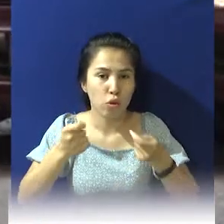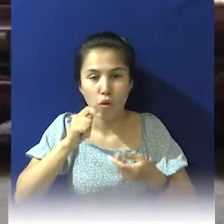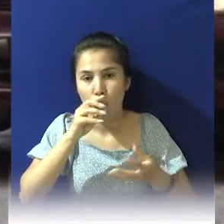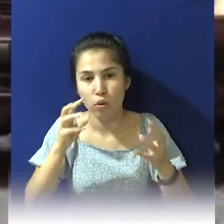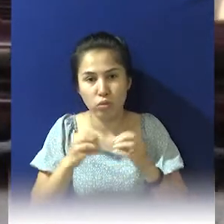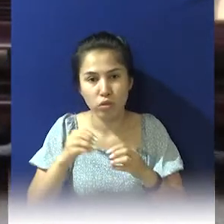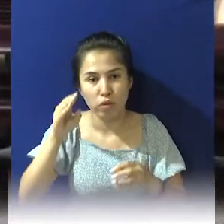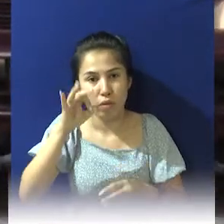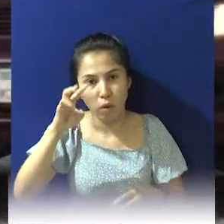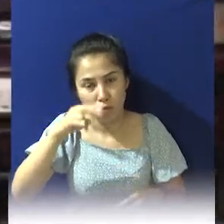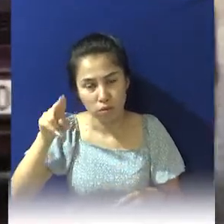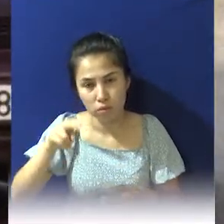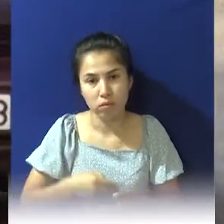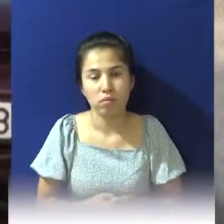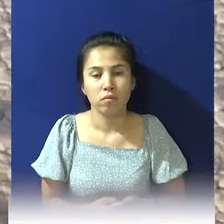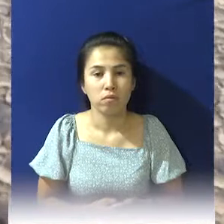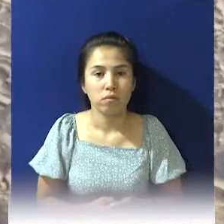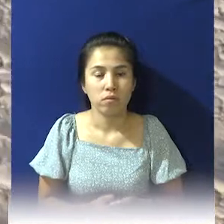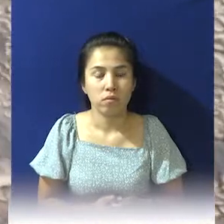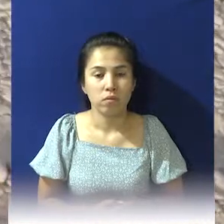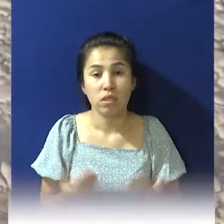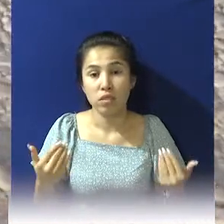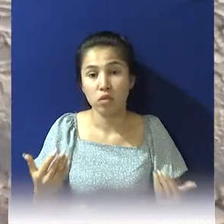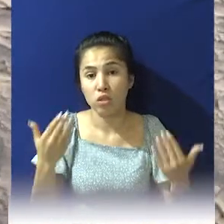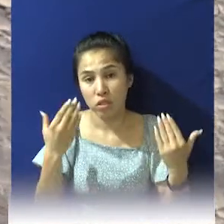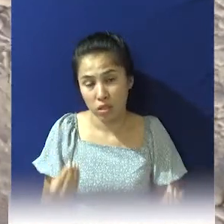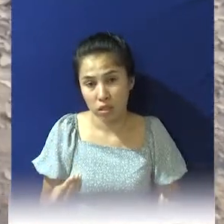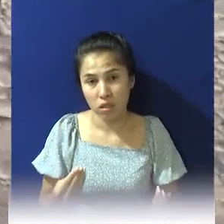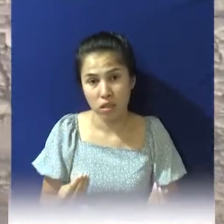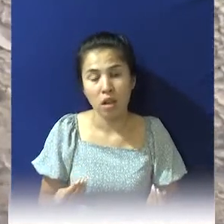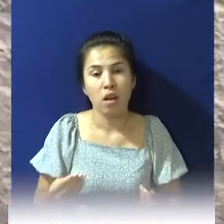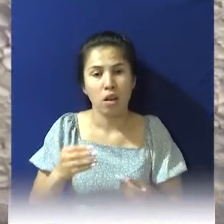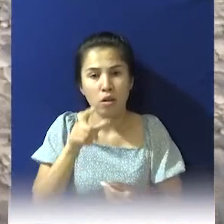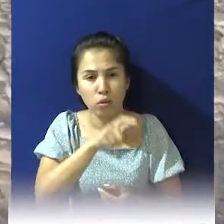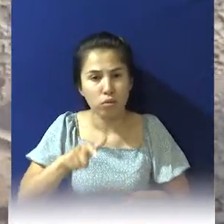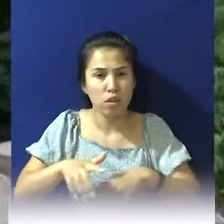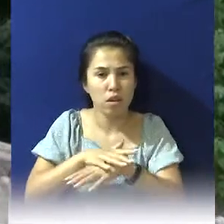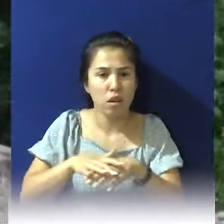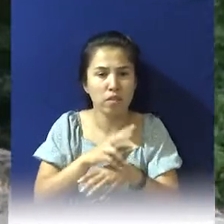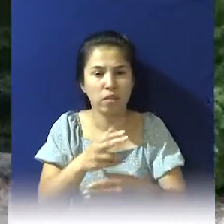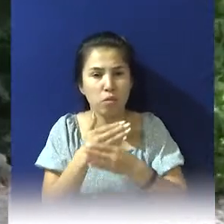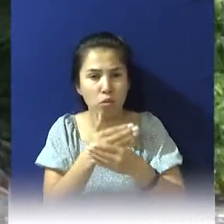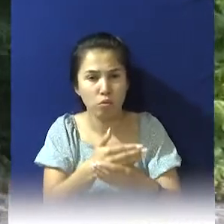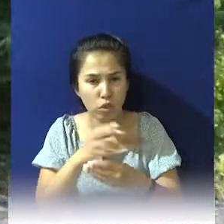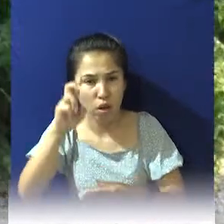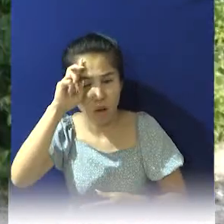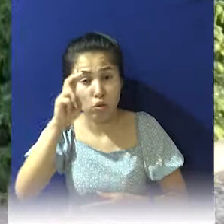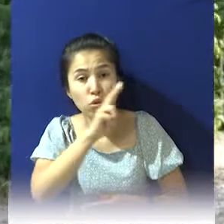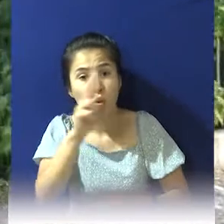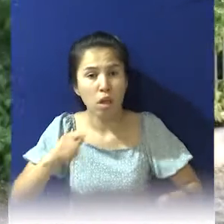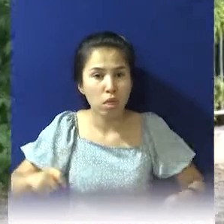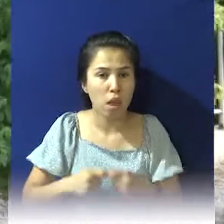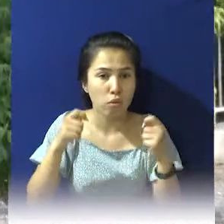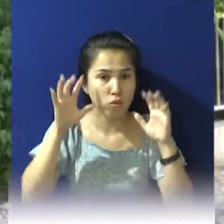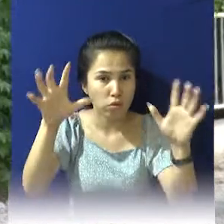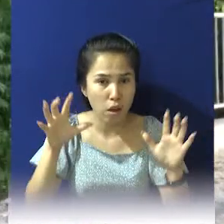дождями. Года 4 назад здесь ремонтировали теплотрассу, потом наспех засыпали. Так с тех пор и тянется, жалуются люди. Ко всему здесь